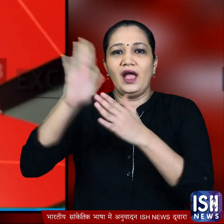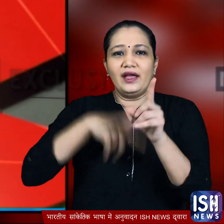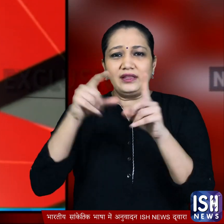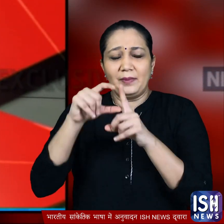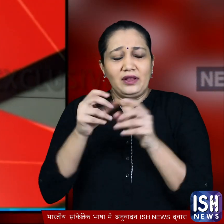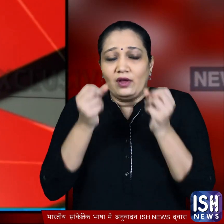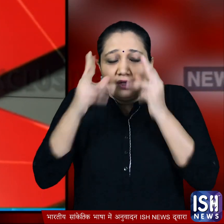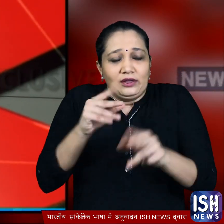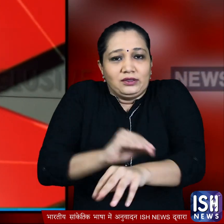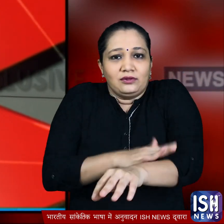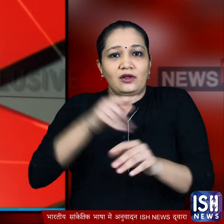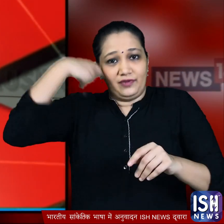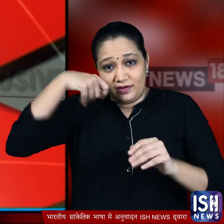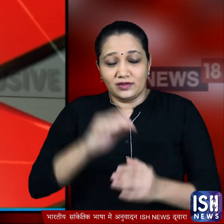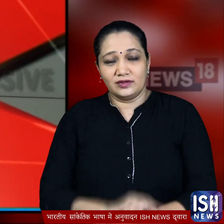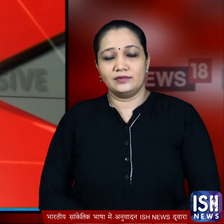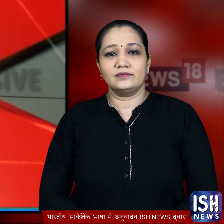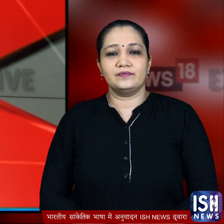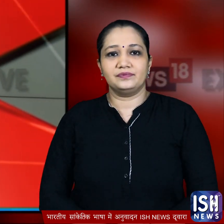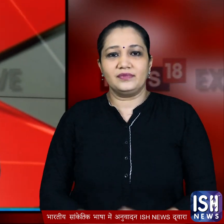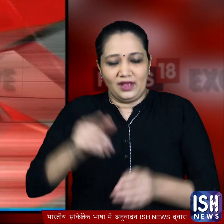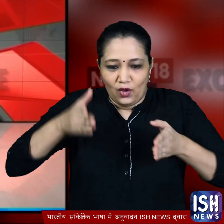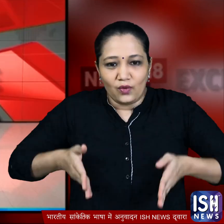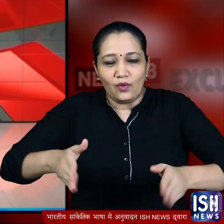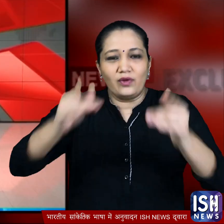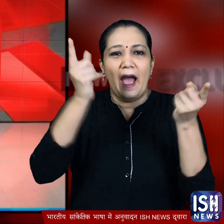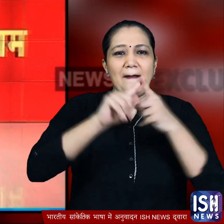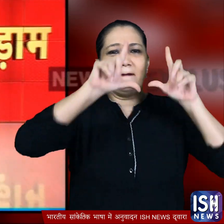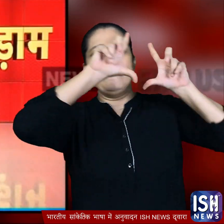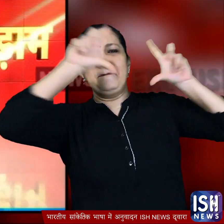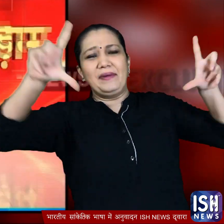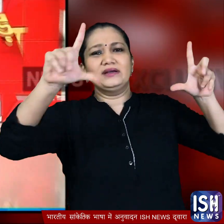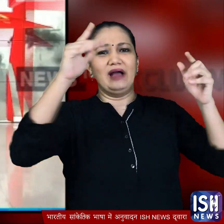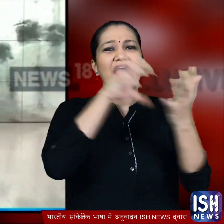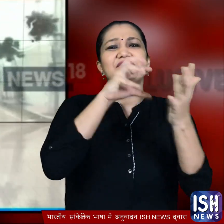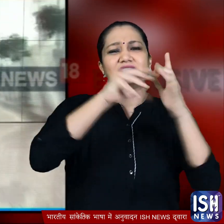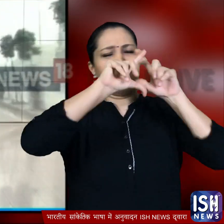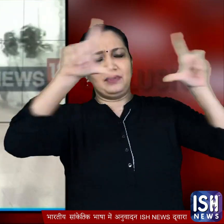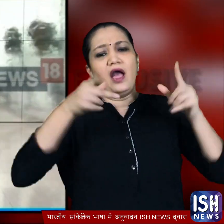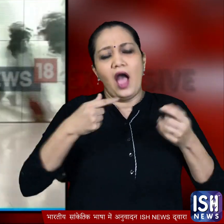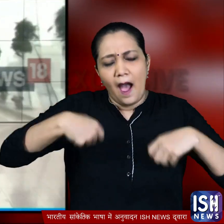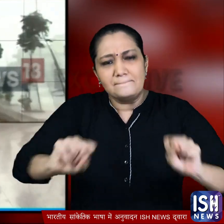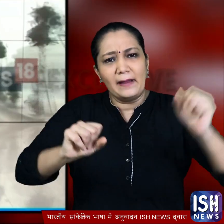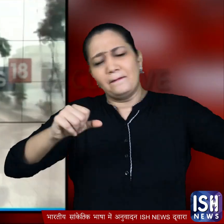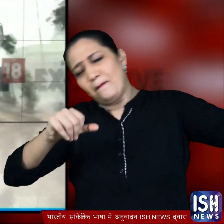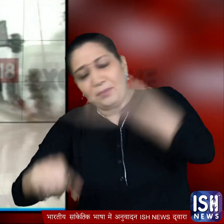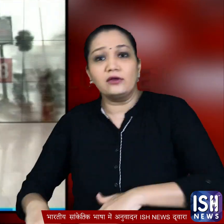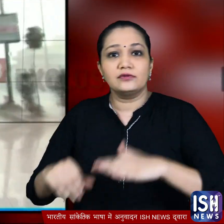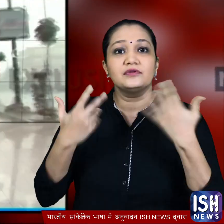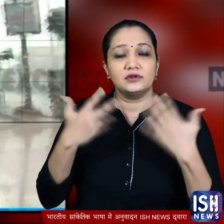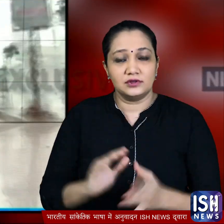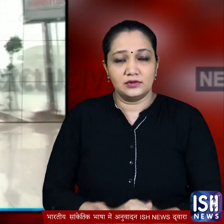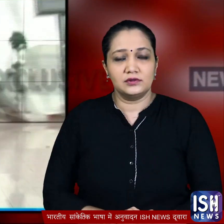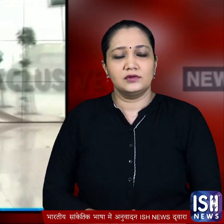हैदराबाद से एक रोंगटे खड़े करने वाला वीडियो सामने आया। वहां सड़क किनारे लगी एक भारी भरकम होर्डिंग नीचे से गुजर रहे मोटरसाइकिल सवार पर ही गिर